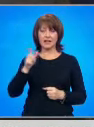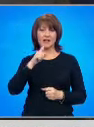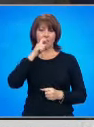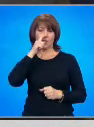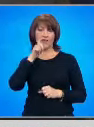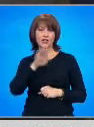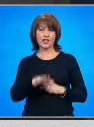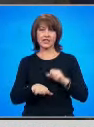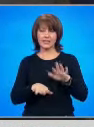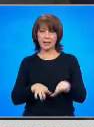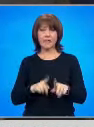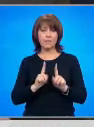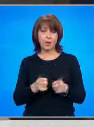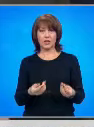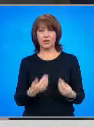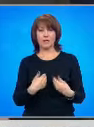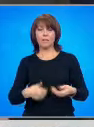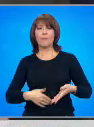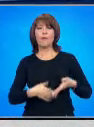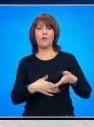там, където те биха могли да ни помогнат.